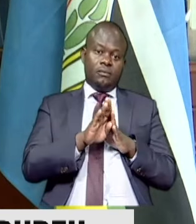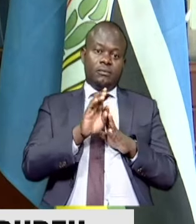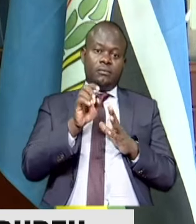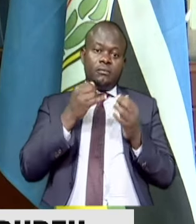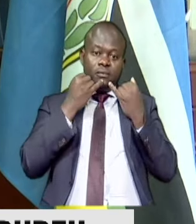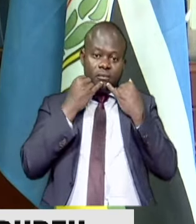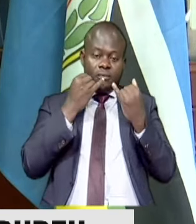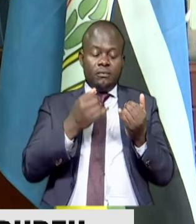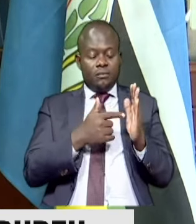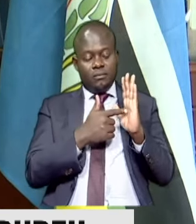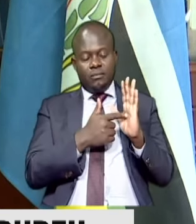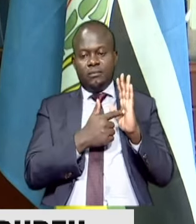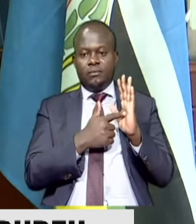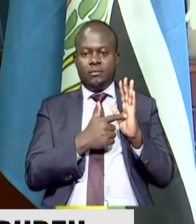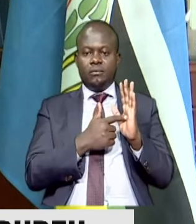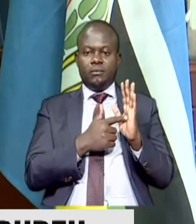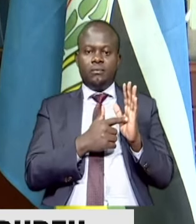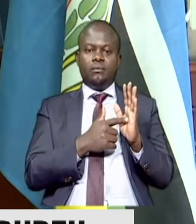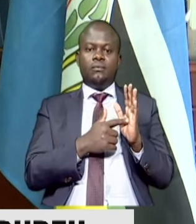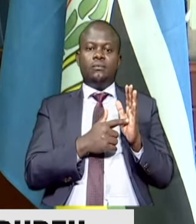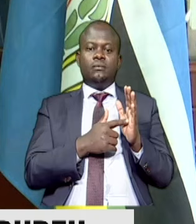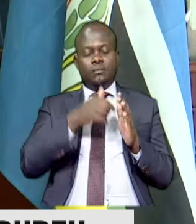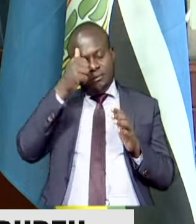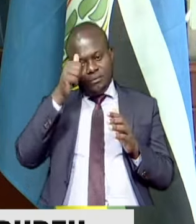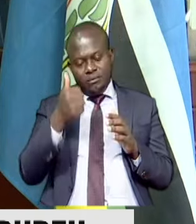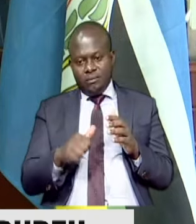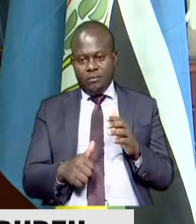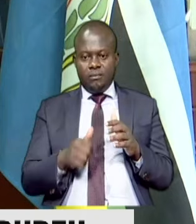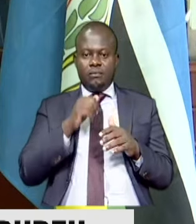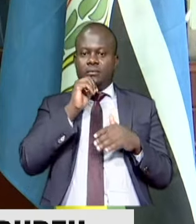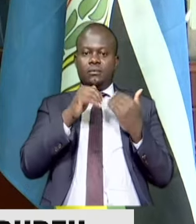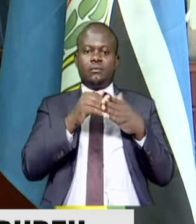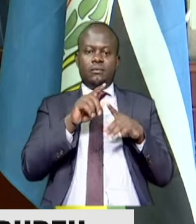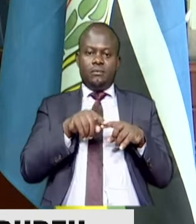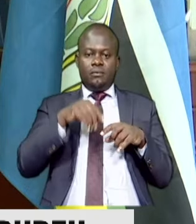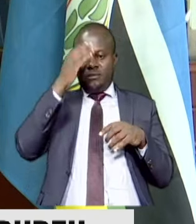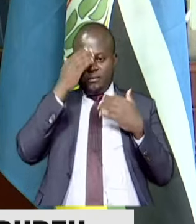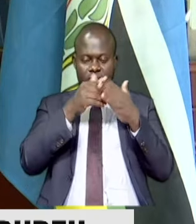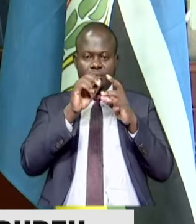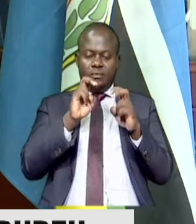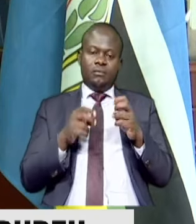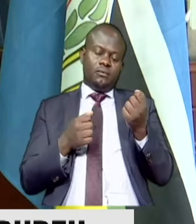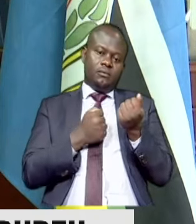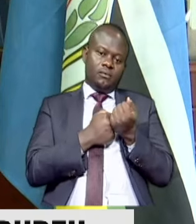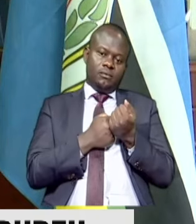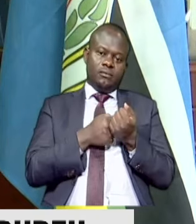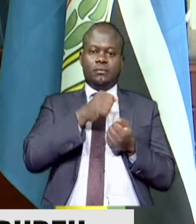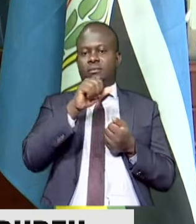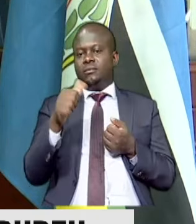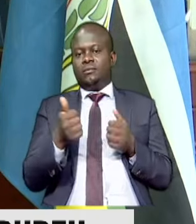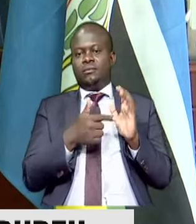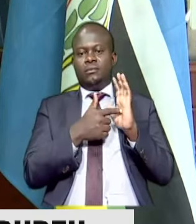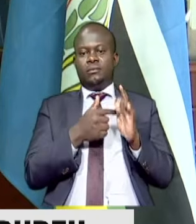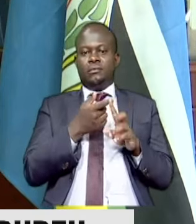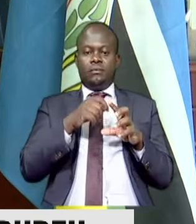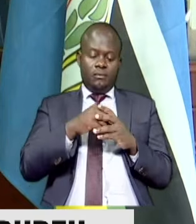haba ikimenyetso gikoresha ubumenyi n'ubuhanga kidashidikanywaho kugira ngo cyunganire ibindi bimenyetso byavuye